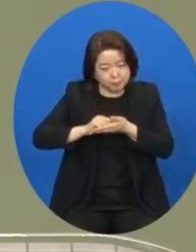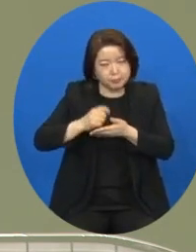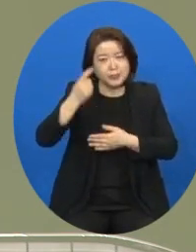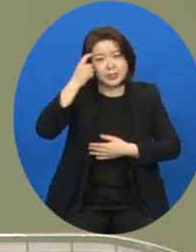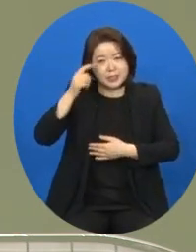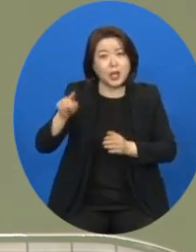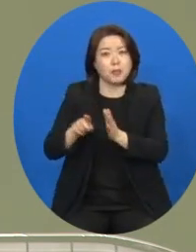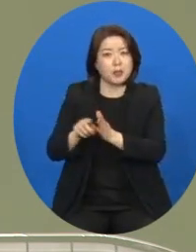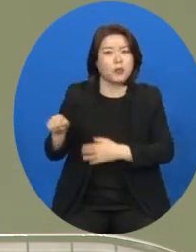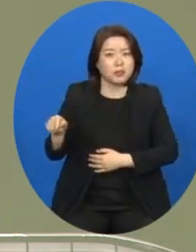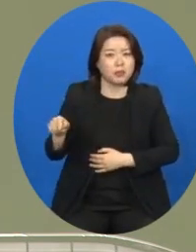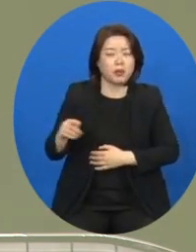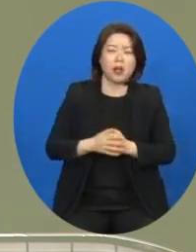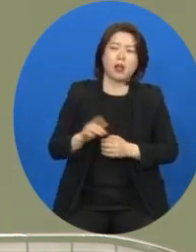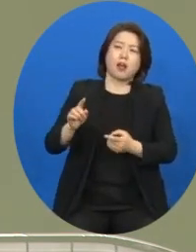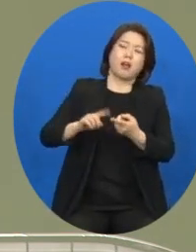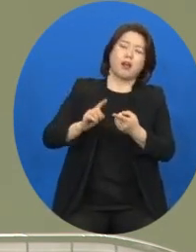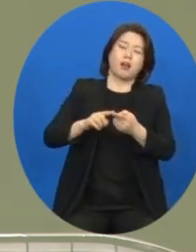너무너무 감사하더래요.